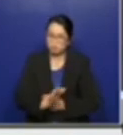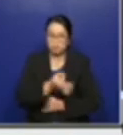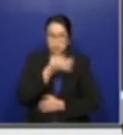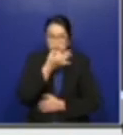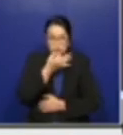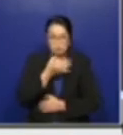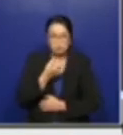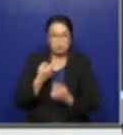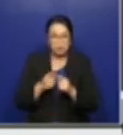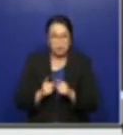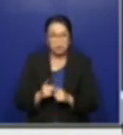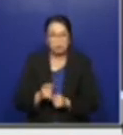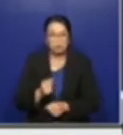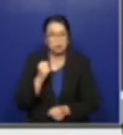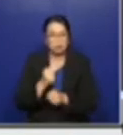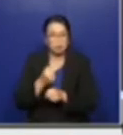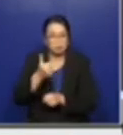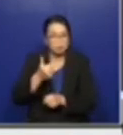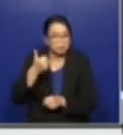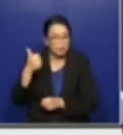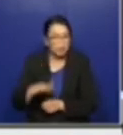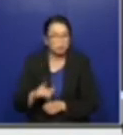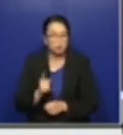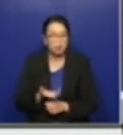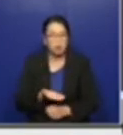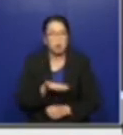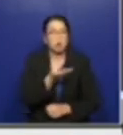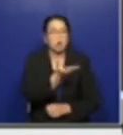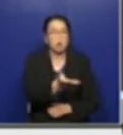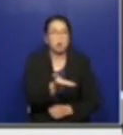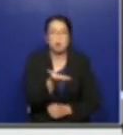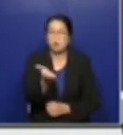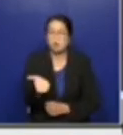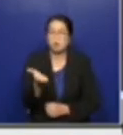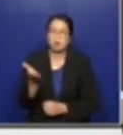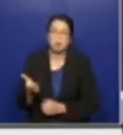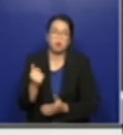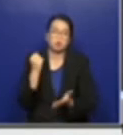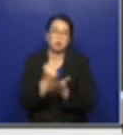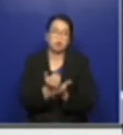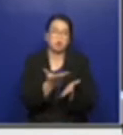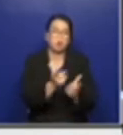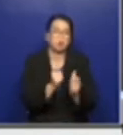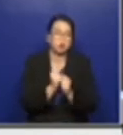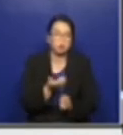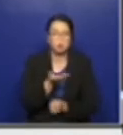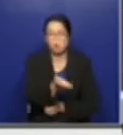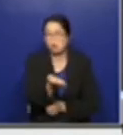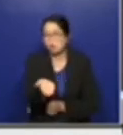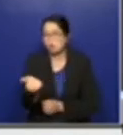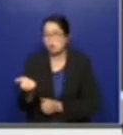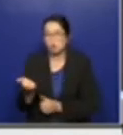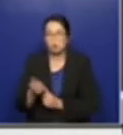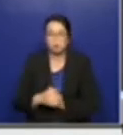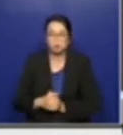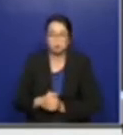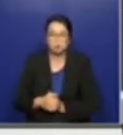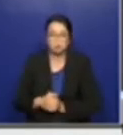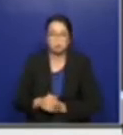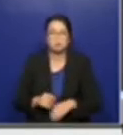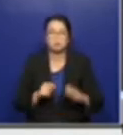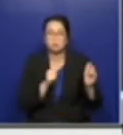ารถทำได้อยู่แล้วเป็นอาชีพที่สุจริตแต่ทำไมต้องขออนุญาตครับการขออนุญาต